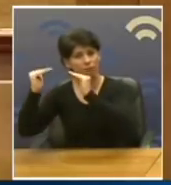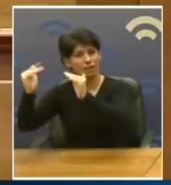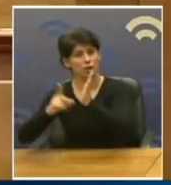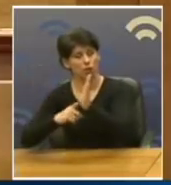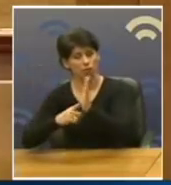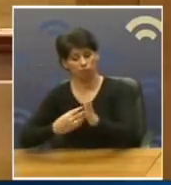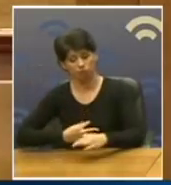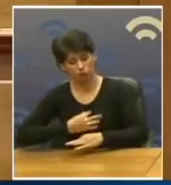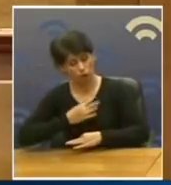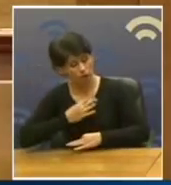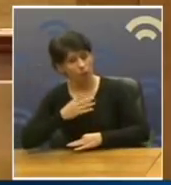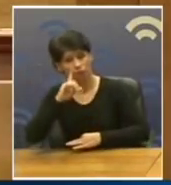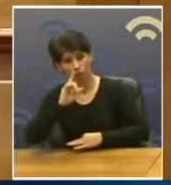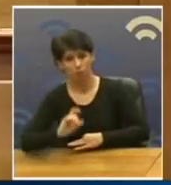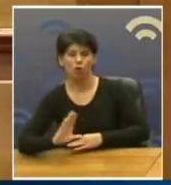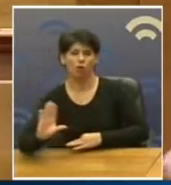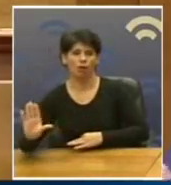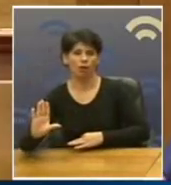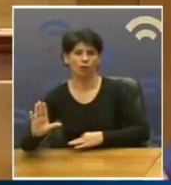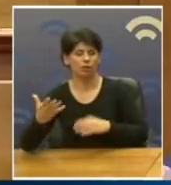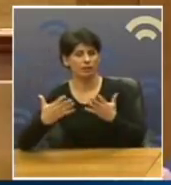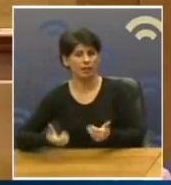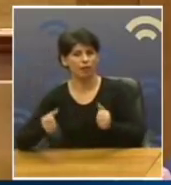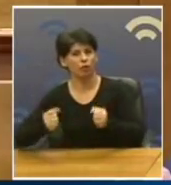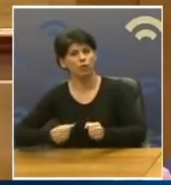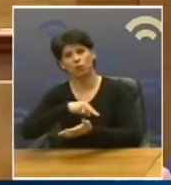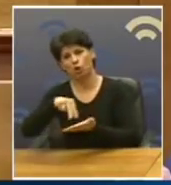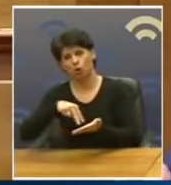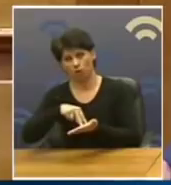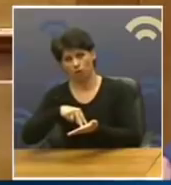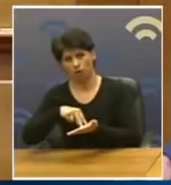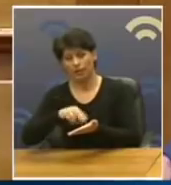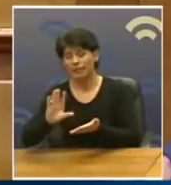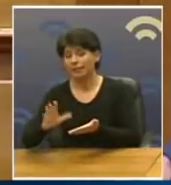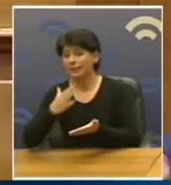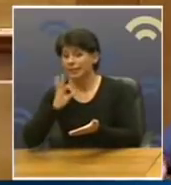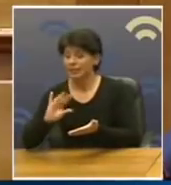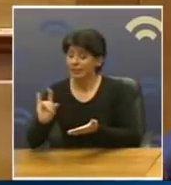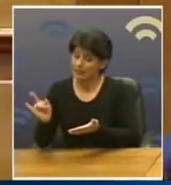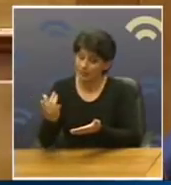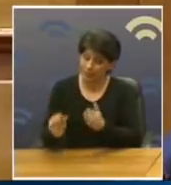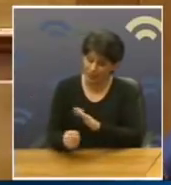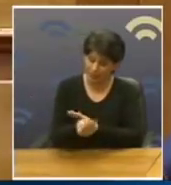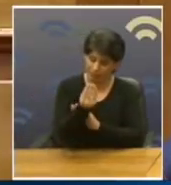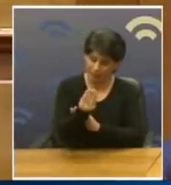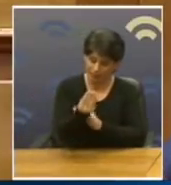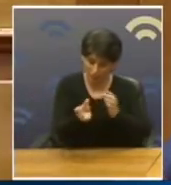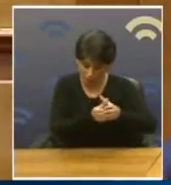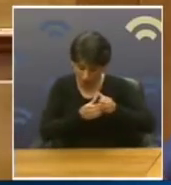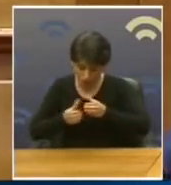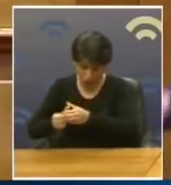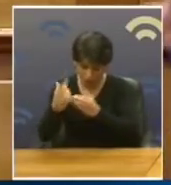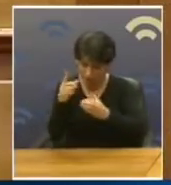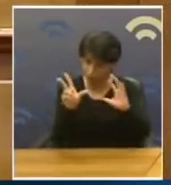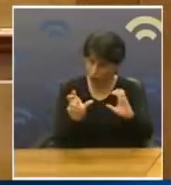το κύρος που απαιτείται για να διατελέσει το θεσμικό του ρόλο. Γιατί είτε θα έχει εκλεγεί διακομματικά, θα